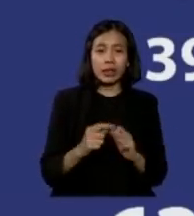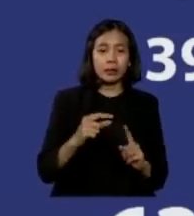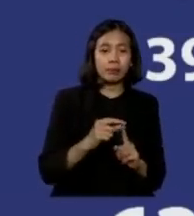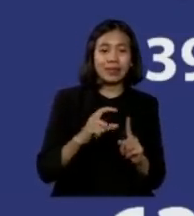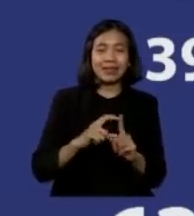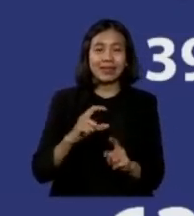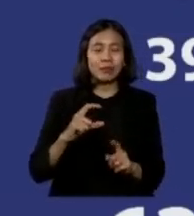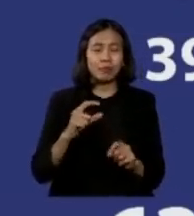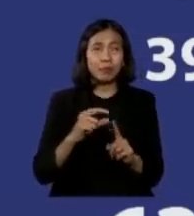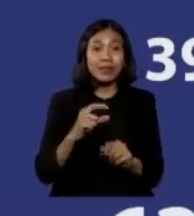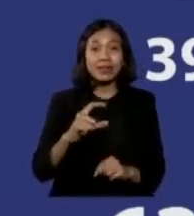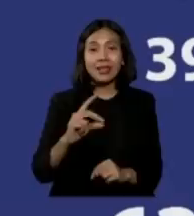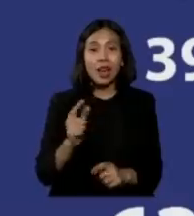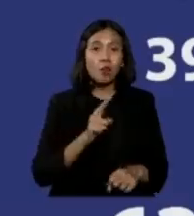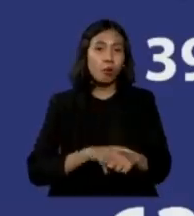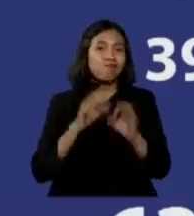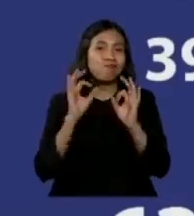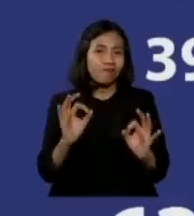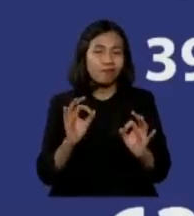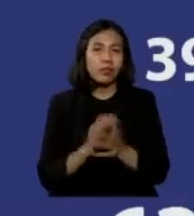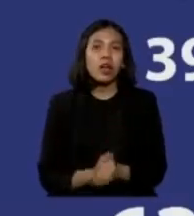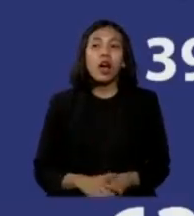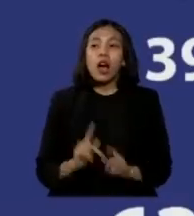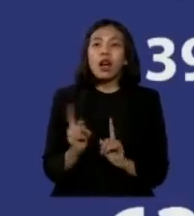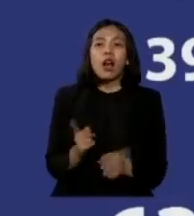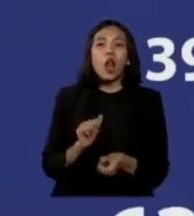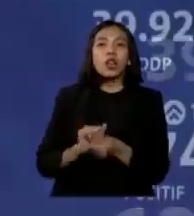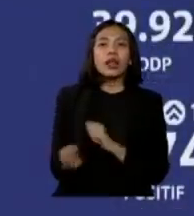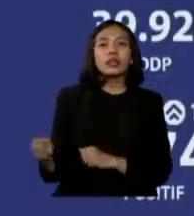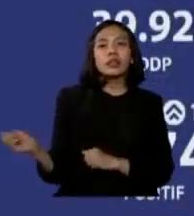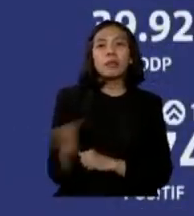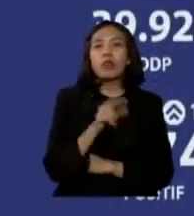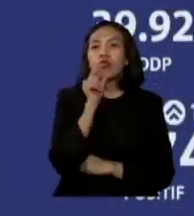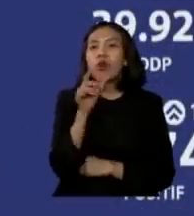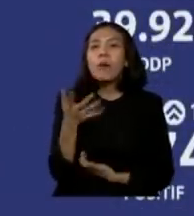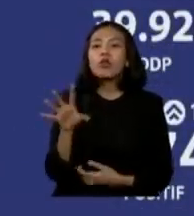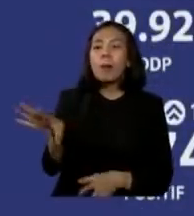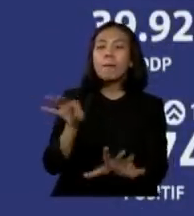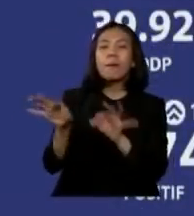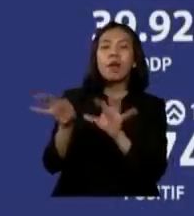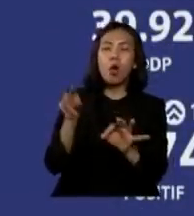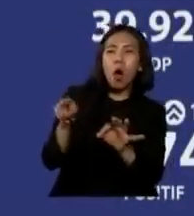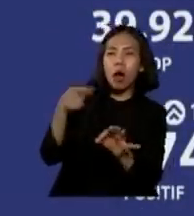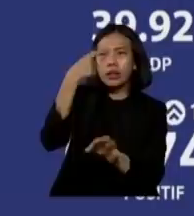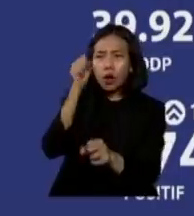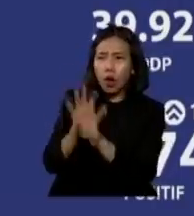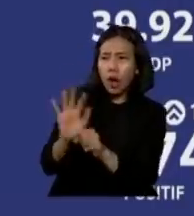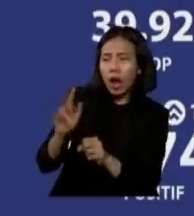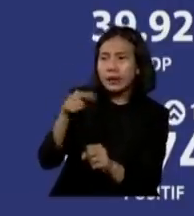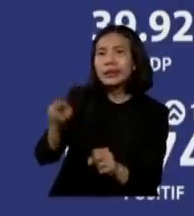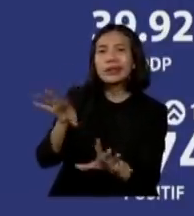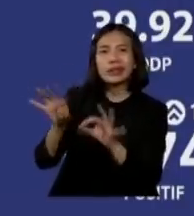tcm nge-rap fittest hanya digunakan untuk skrining karena repites yang ada di masyarakat